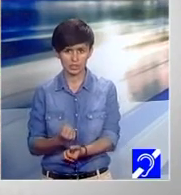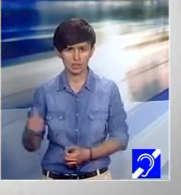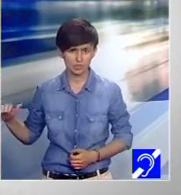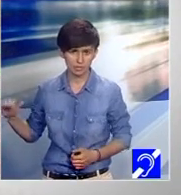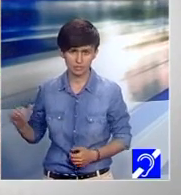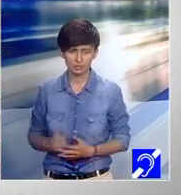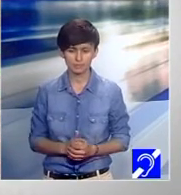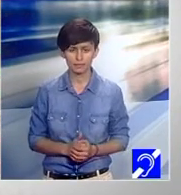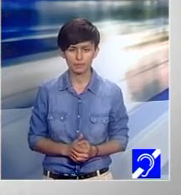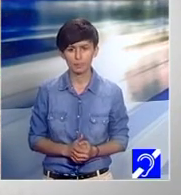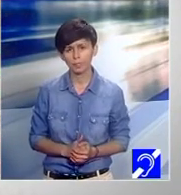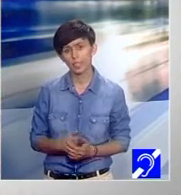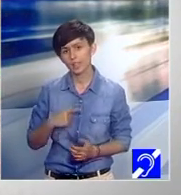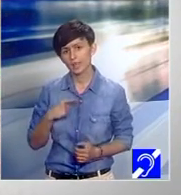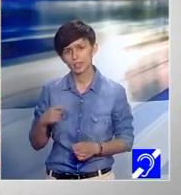personalul medical,